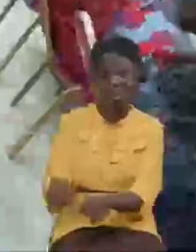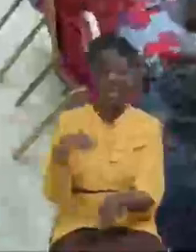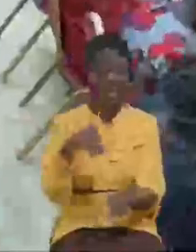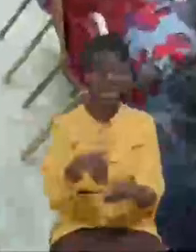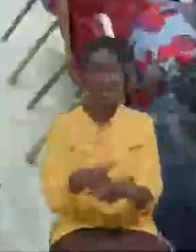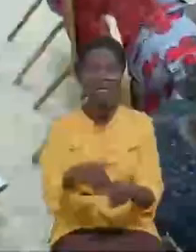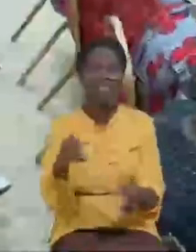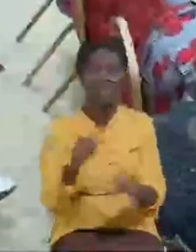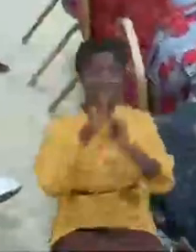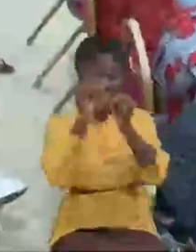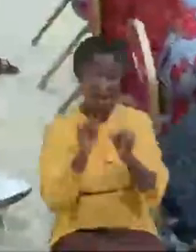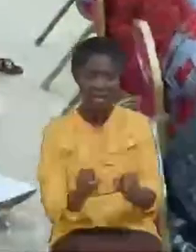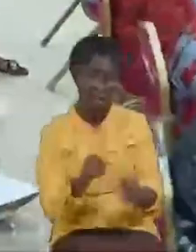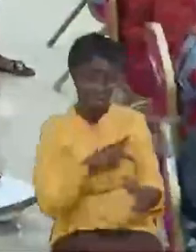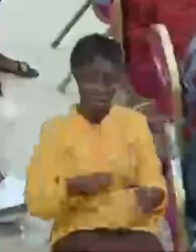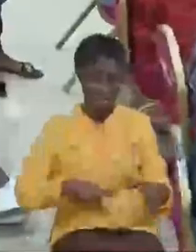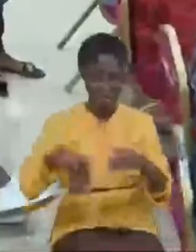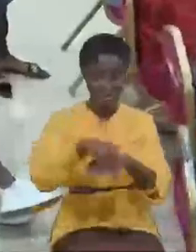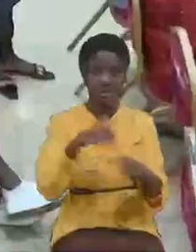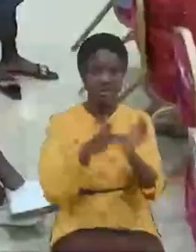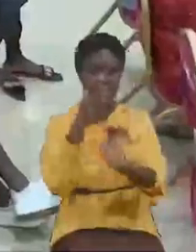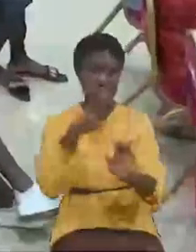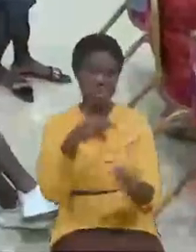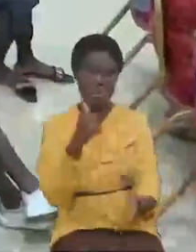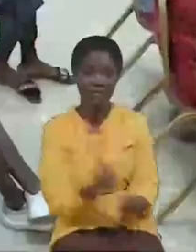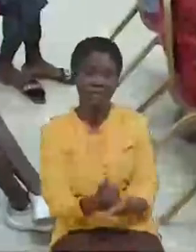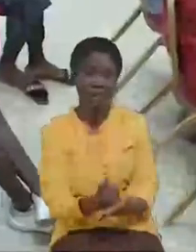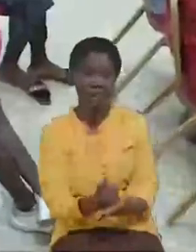dans le royaume d'idolâtrie.